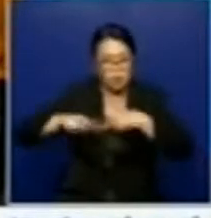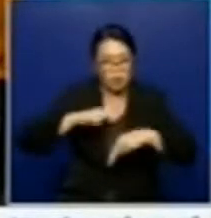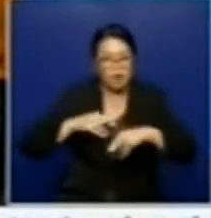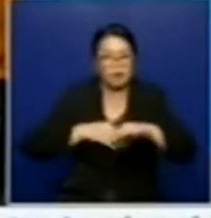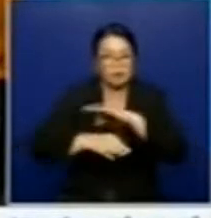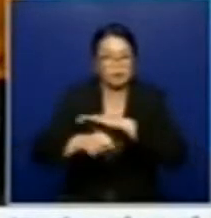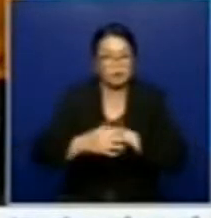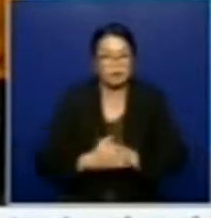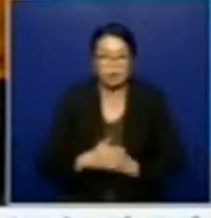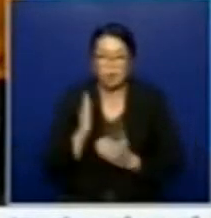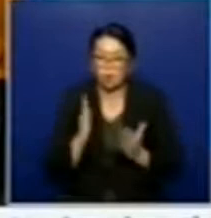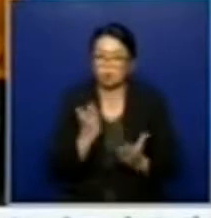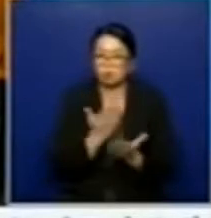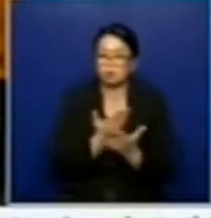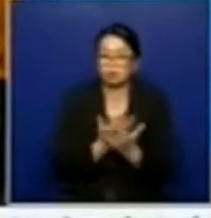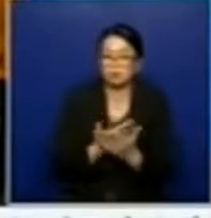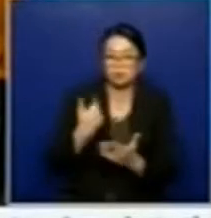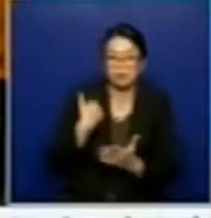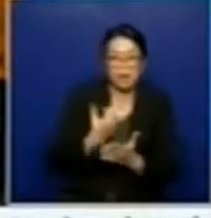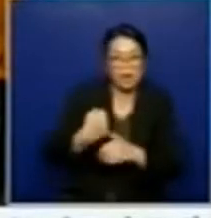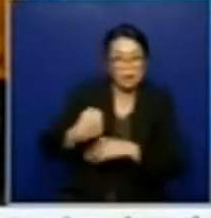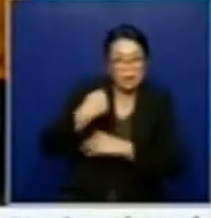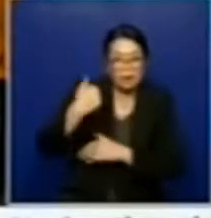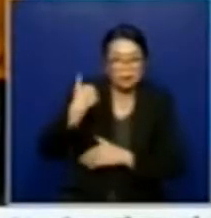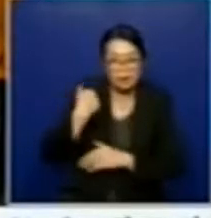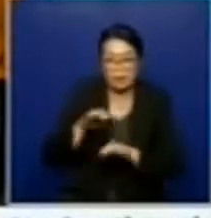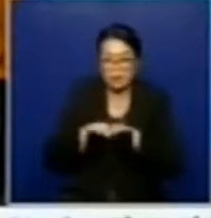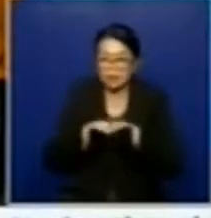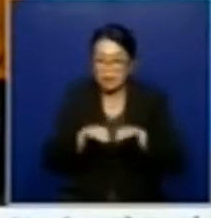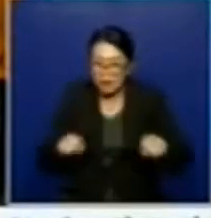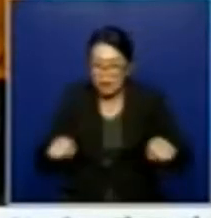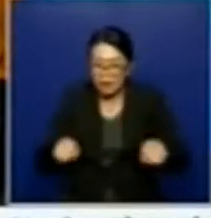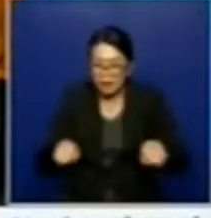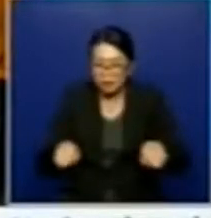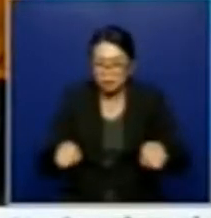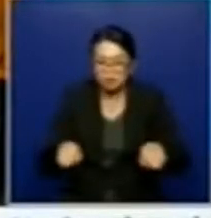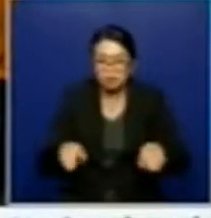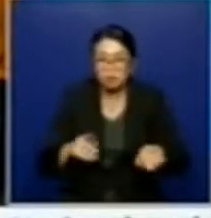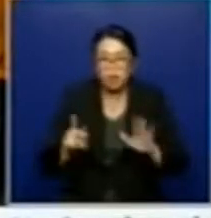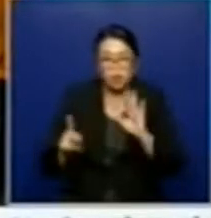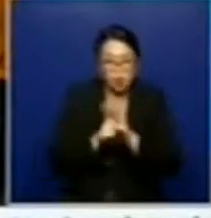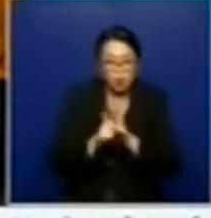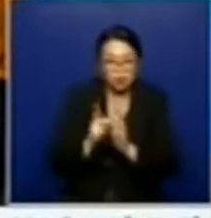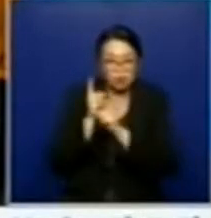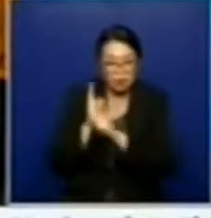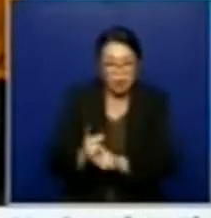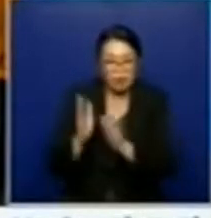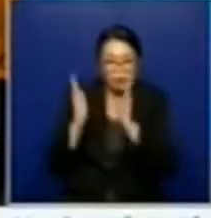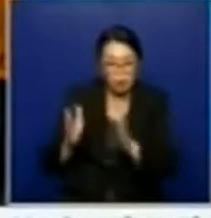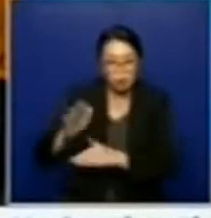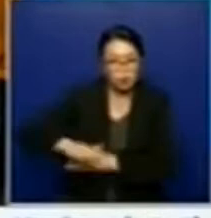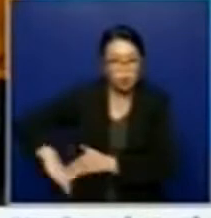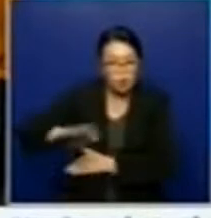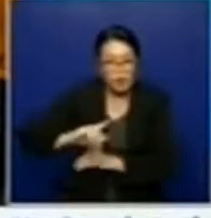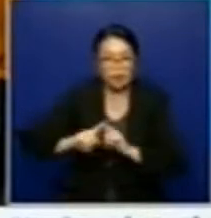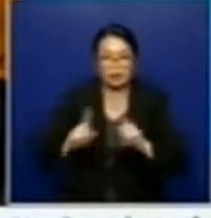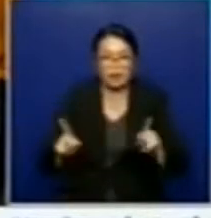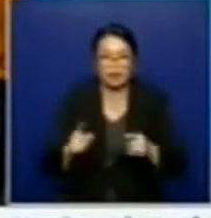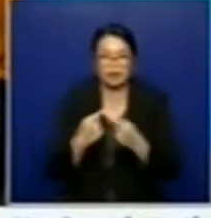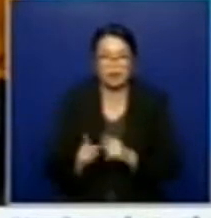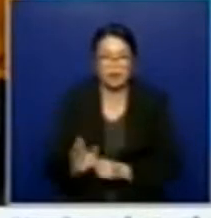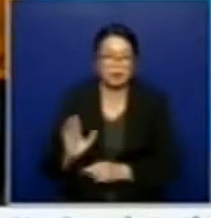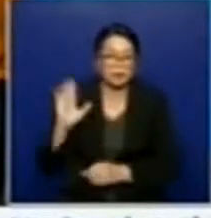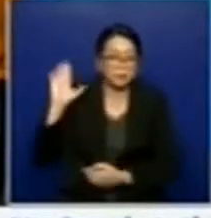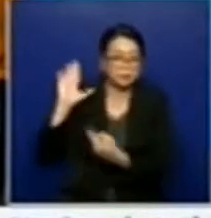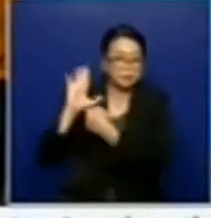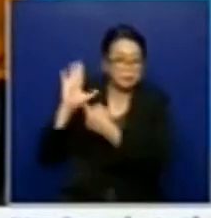นที่มีเงินและอำนาจตลอดมาที่คิดว่าไม่ใช้กฎเกณฑ์เดียวกับคนทั่วไปแต่ภาพที่ขึ้นจอในสภาเมื่อสักครู่เป็นเฟคนิ